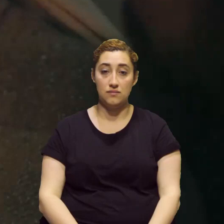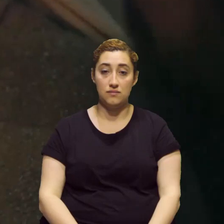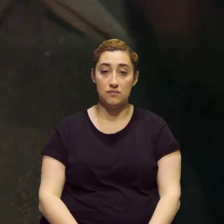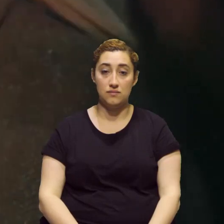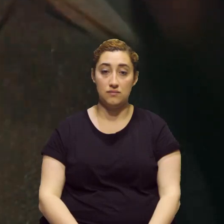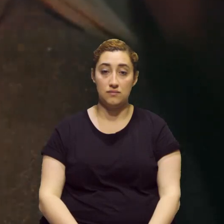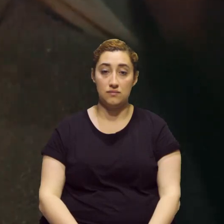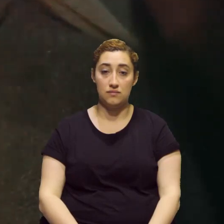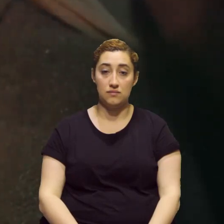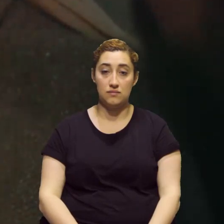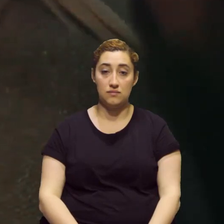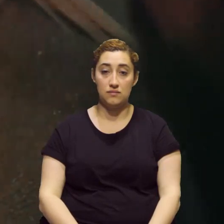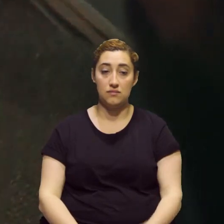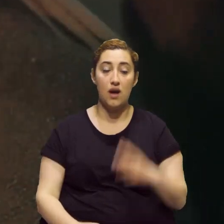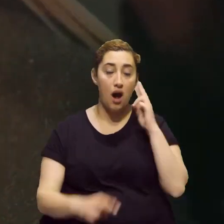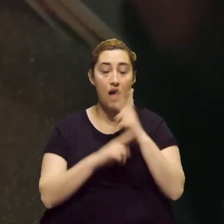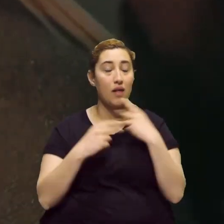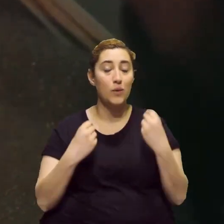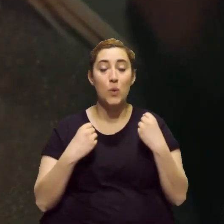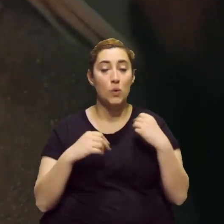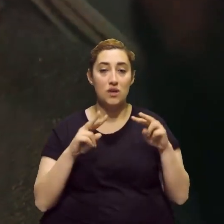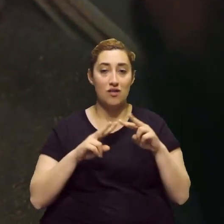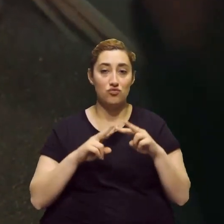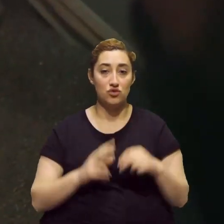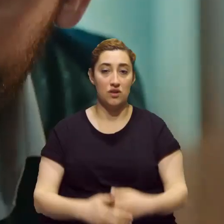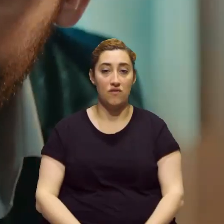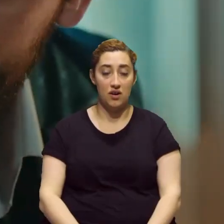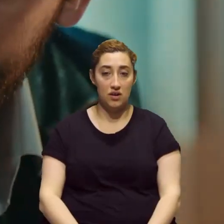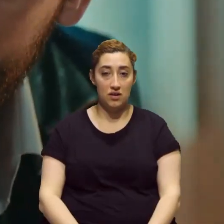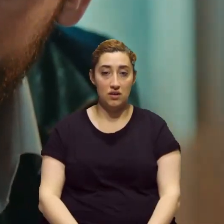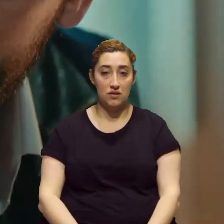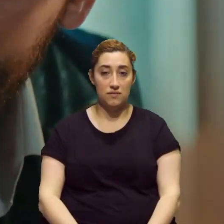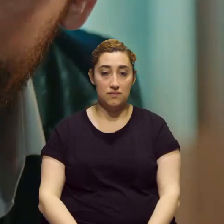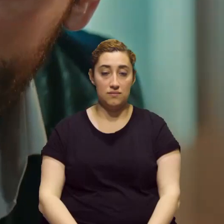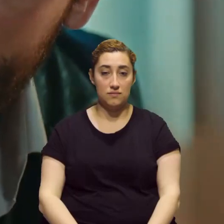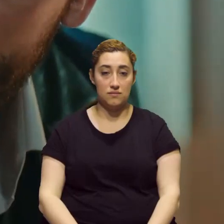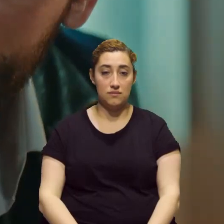parıldadı. Hayali bile o kadar güzel ki Mustafa.